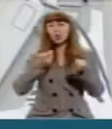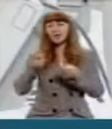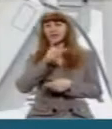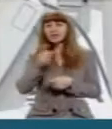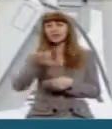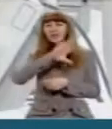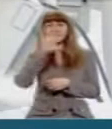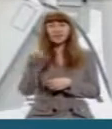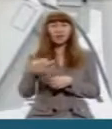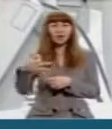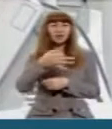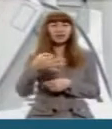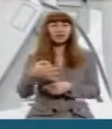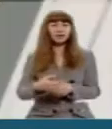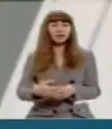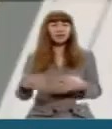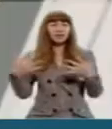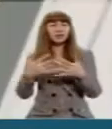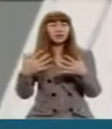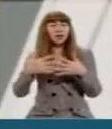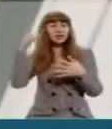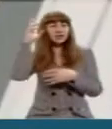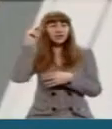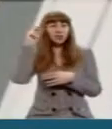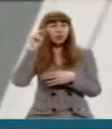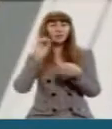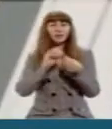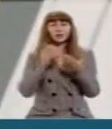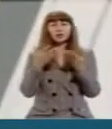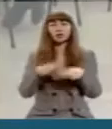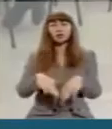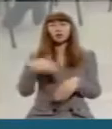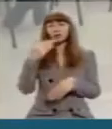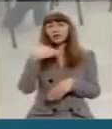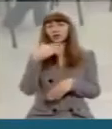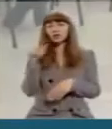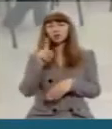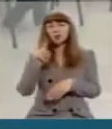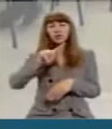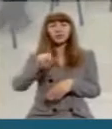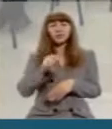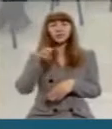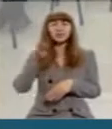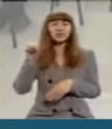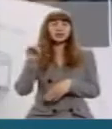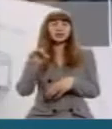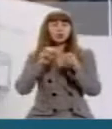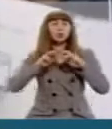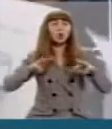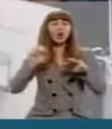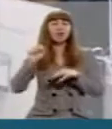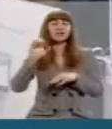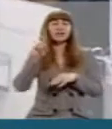қатысты. Цифрландыру жүйесі де ақсап тұр. Осыған жауапты министр Асқар Жұмағалиевке де президент сөйлікті. Ведомствоаралық комиссияда жүктелген